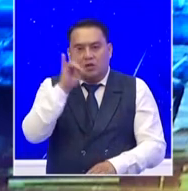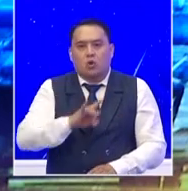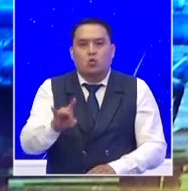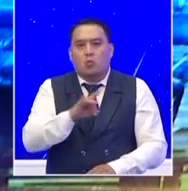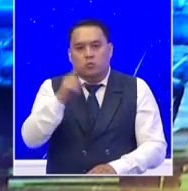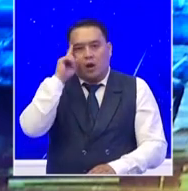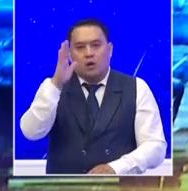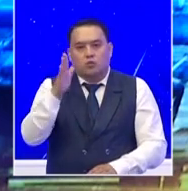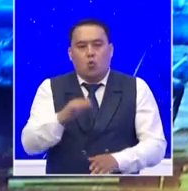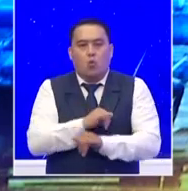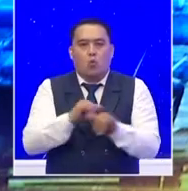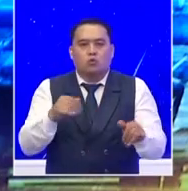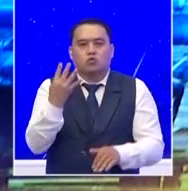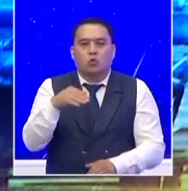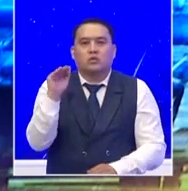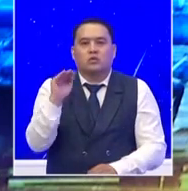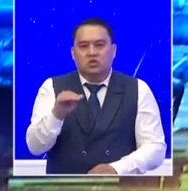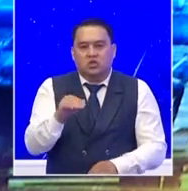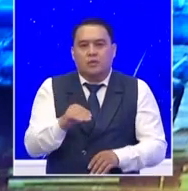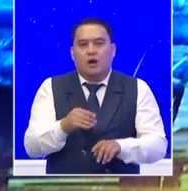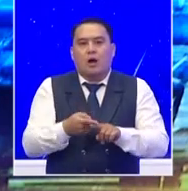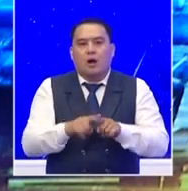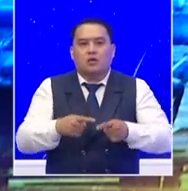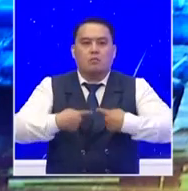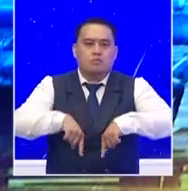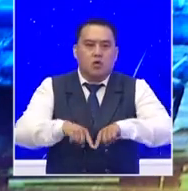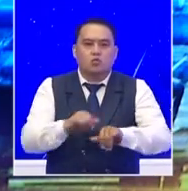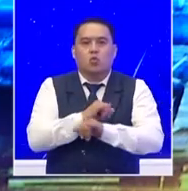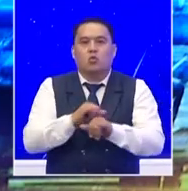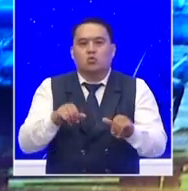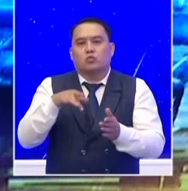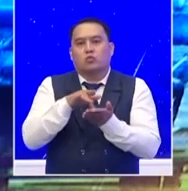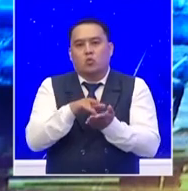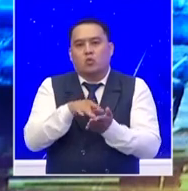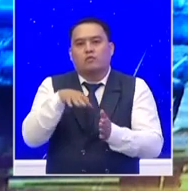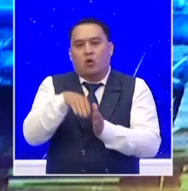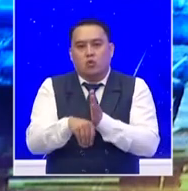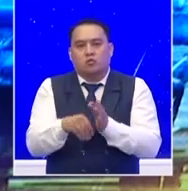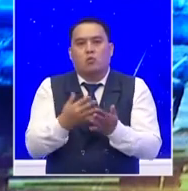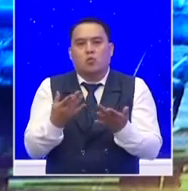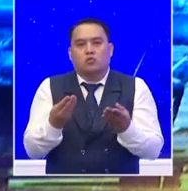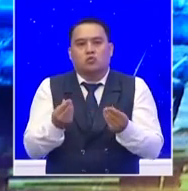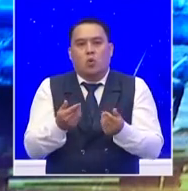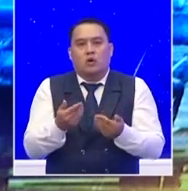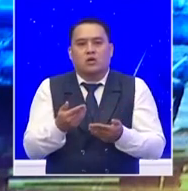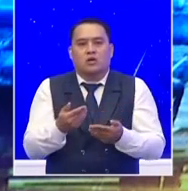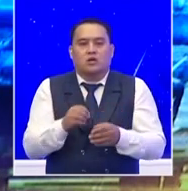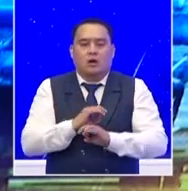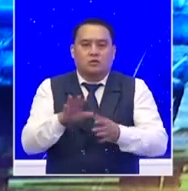района прогнозируют рост до 40 тысяч. Как намерены базы отдыха размещать туристов и во сколько обойдется тур выходного